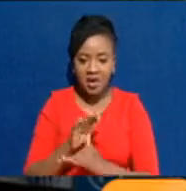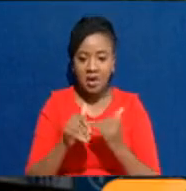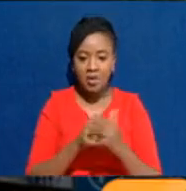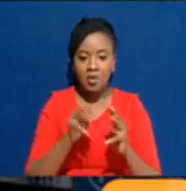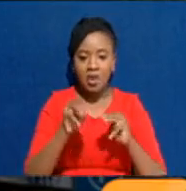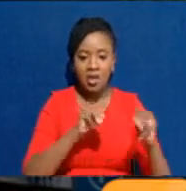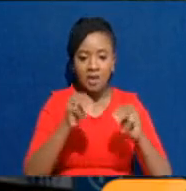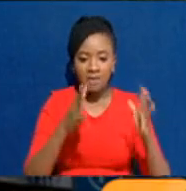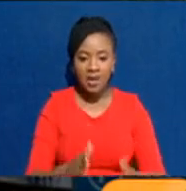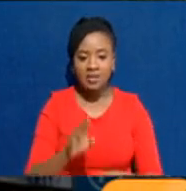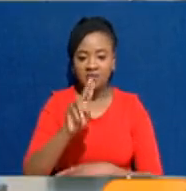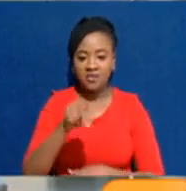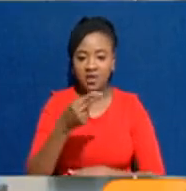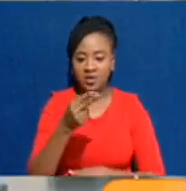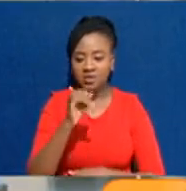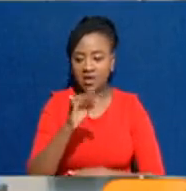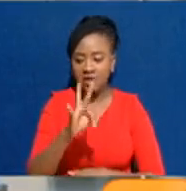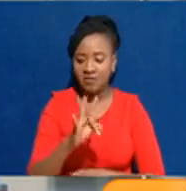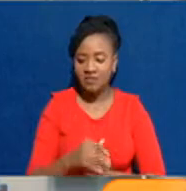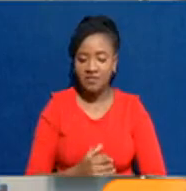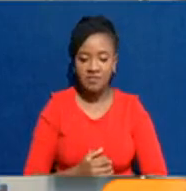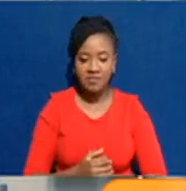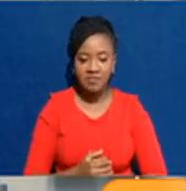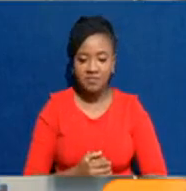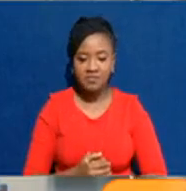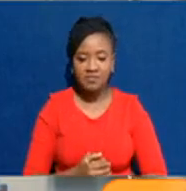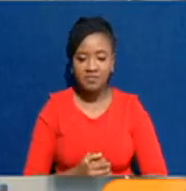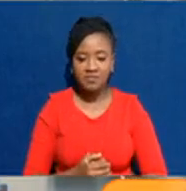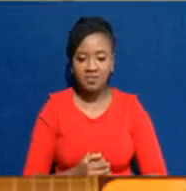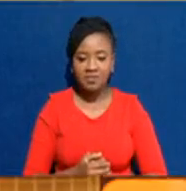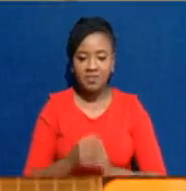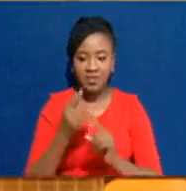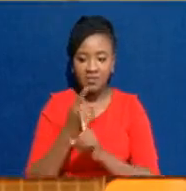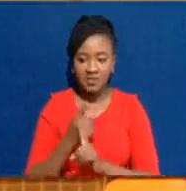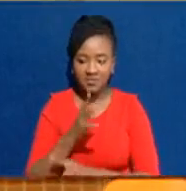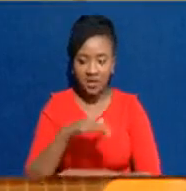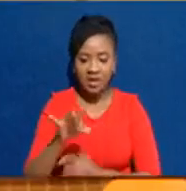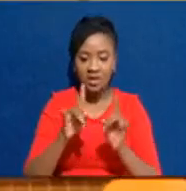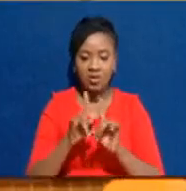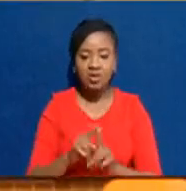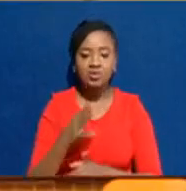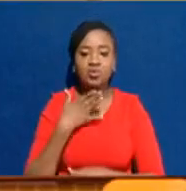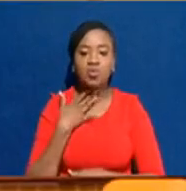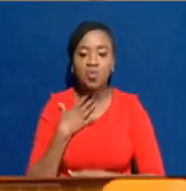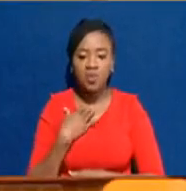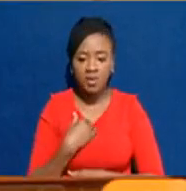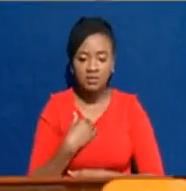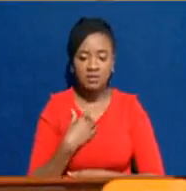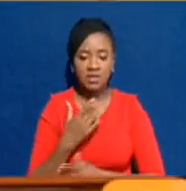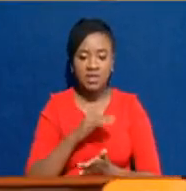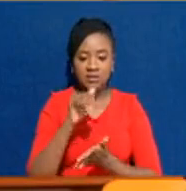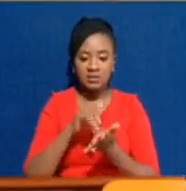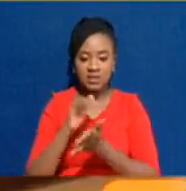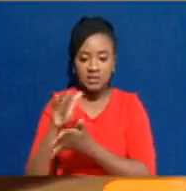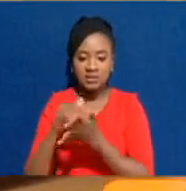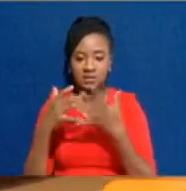NHIF wanaosimamia matawi yaliyoko kwenye maeneo yaliyohusishwa, akitaka pia vituo vya afya vilivyotajwa kwenye sakata